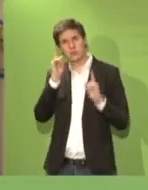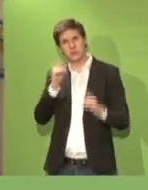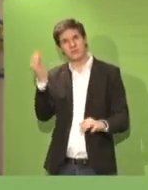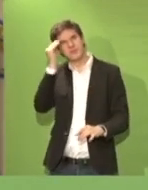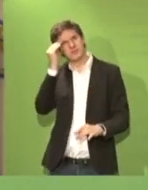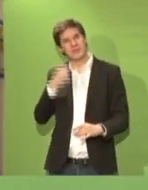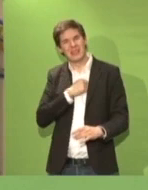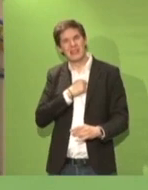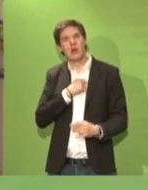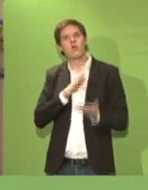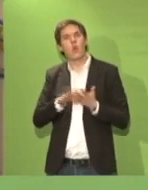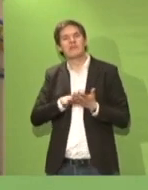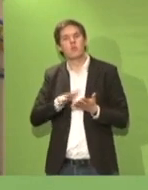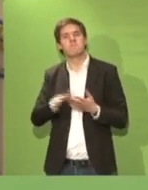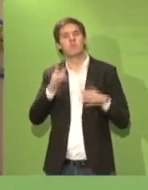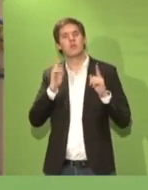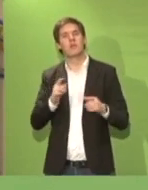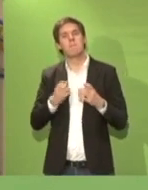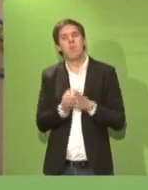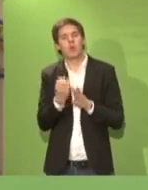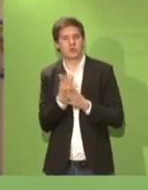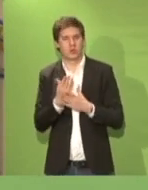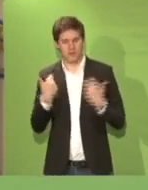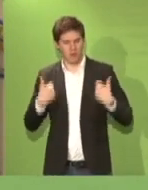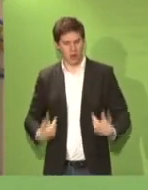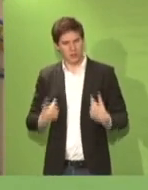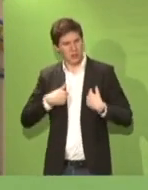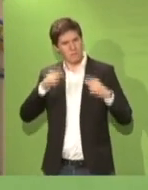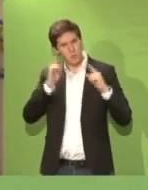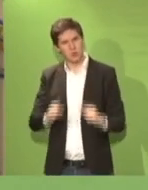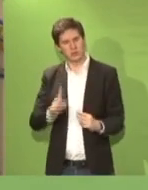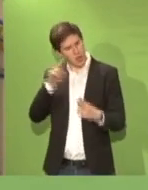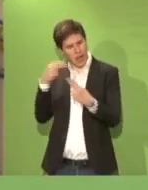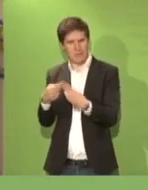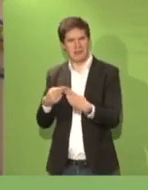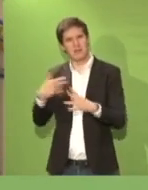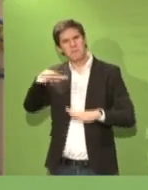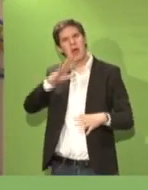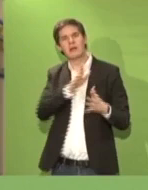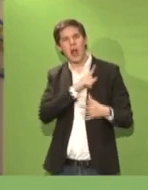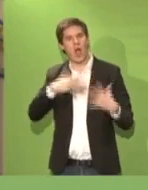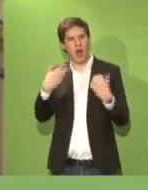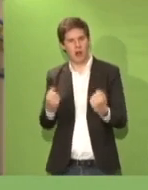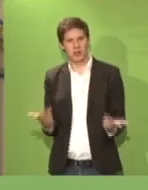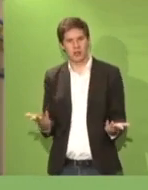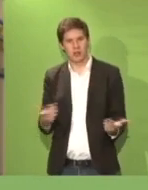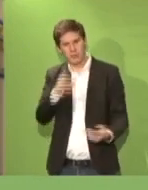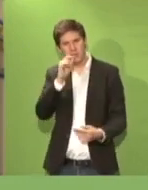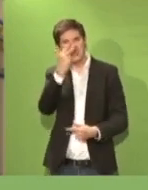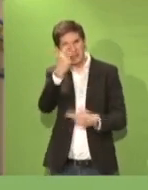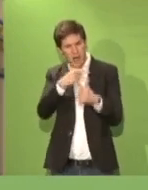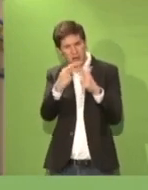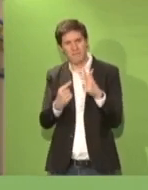und Produktionsverhalten und insbesondere auch in unsere Industrie nachhaltig durch einen Dreiklang aus